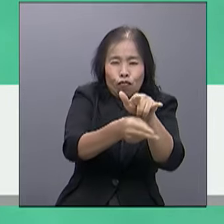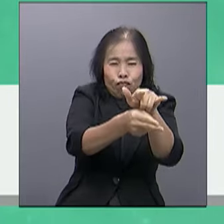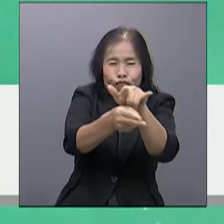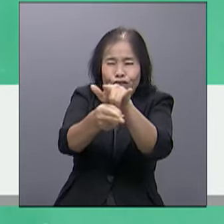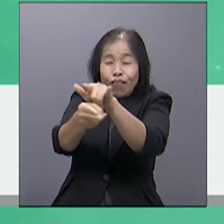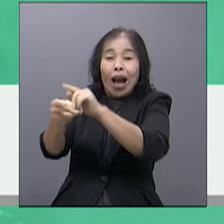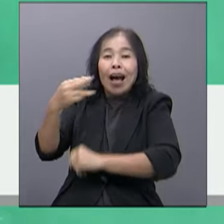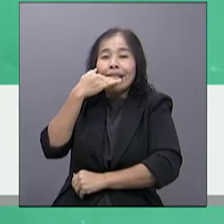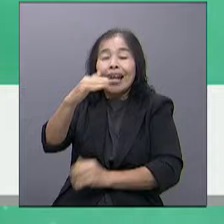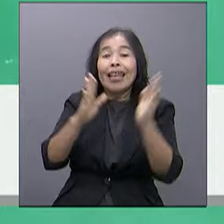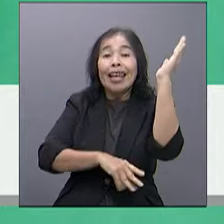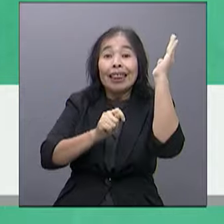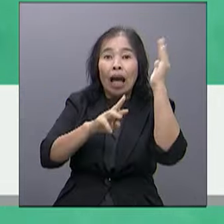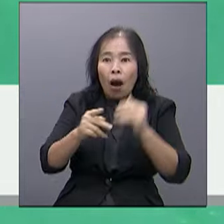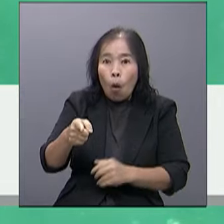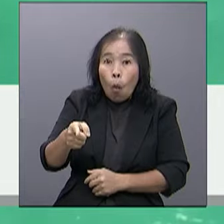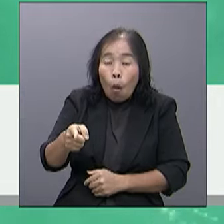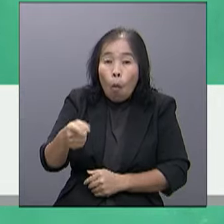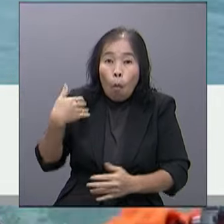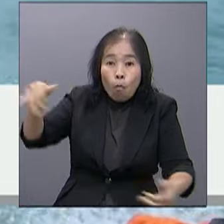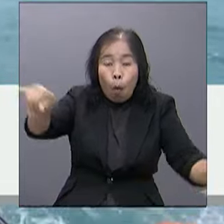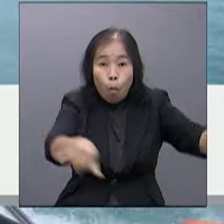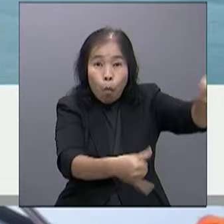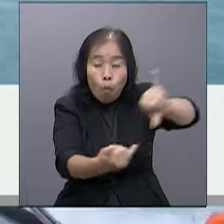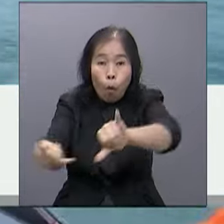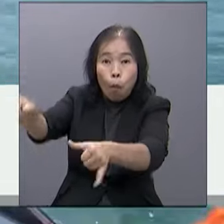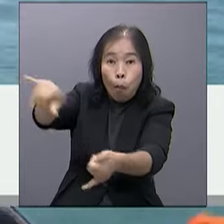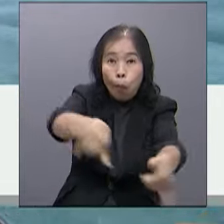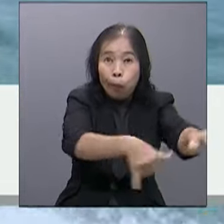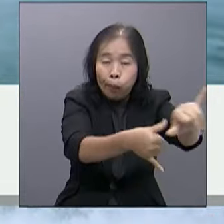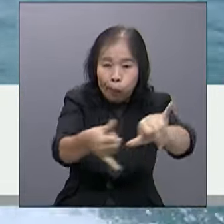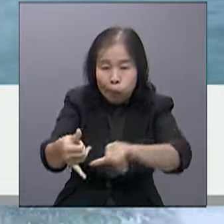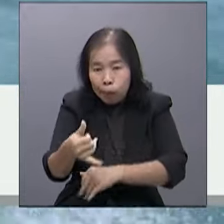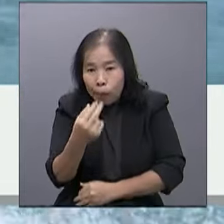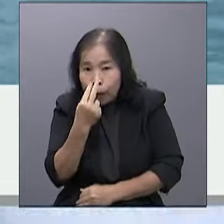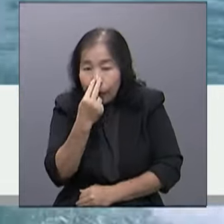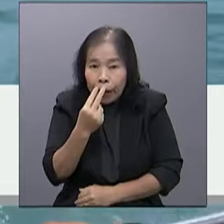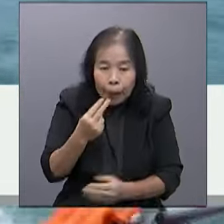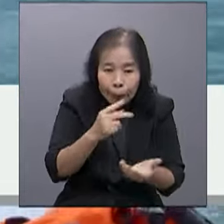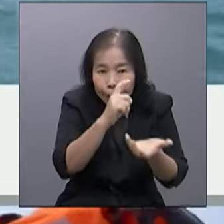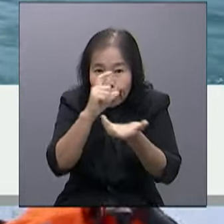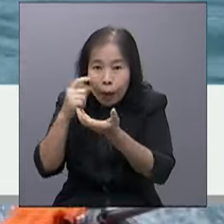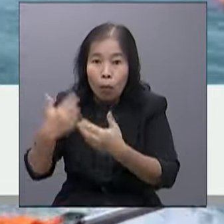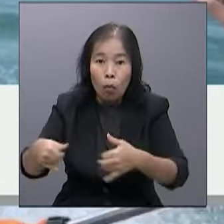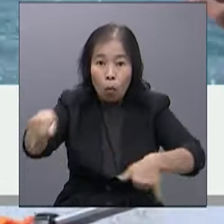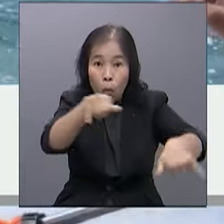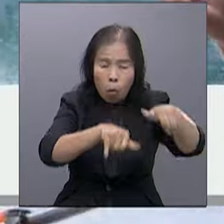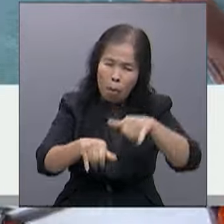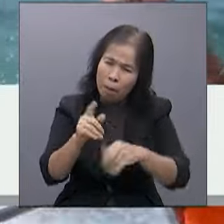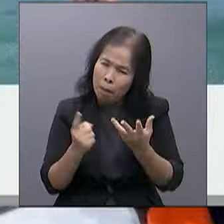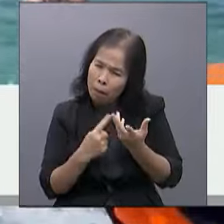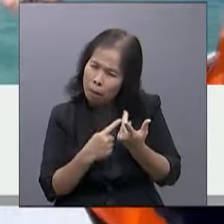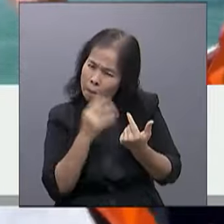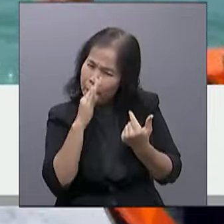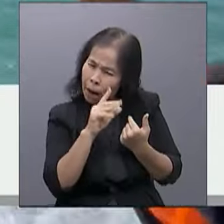ตรังพบฝูงพยูนเข้ามาใช้ประโยชน์ในพื้นที่ด้านตะวันออกเฉียงเหนือของเกาะมุก25-30